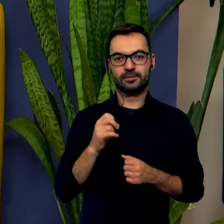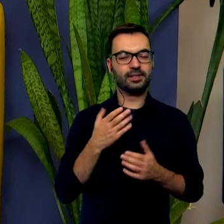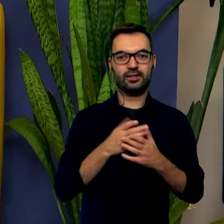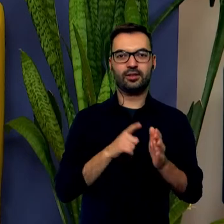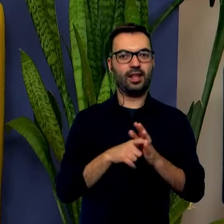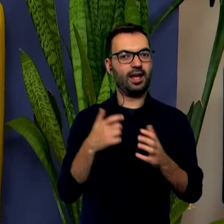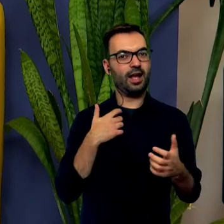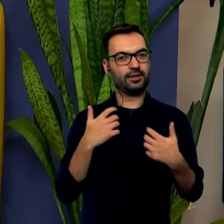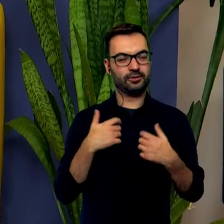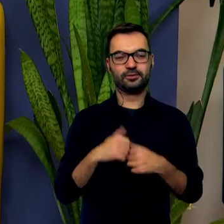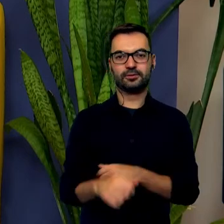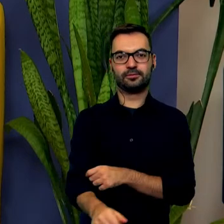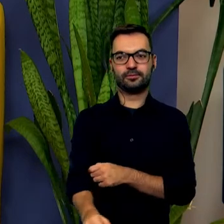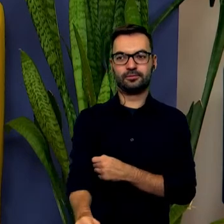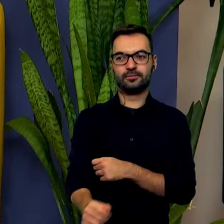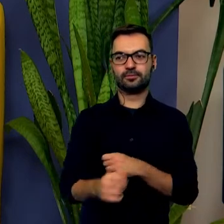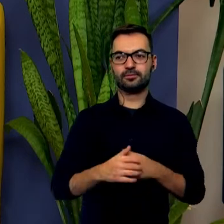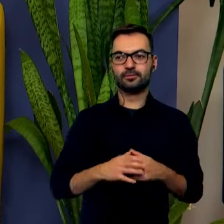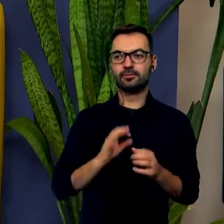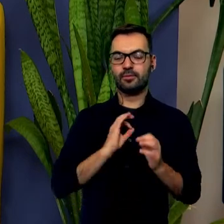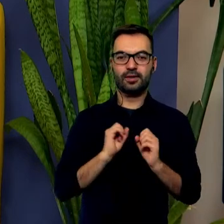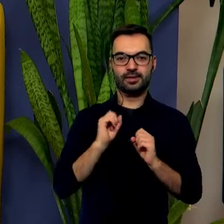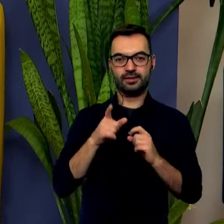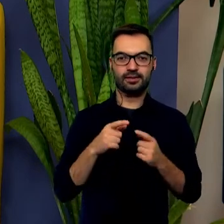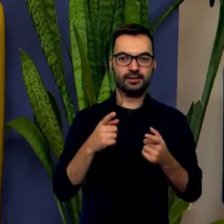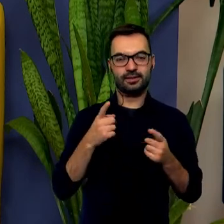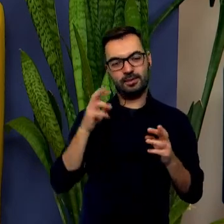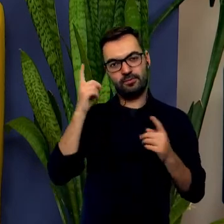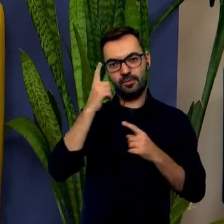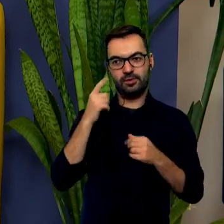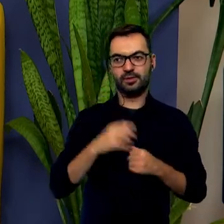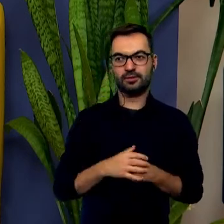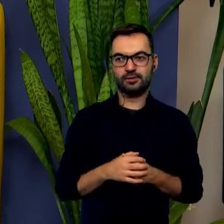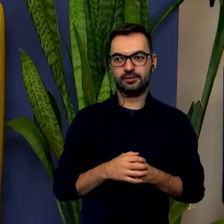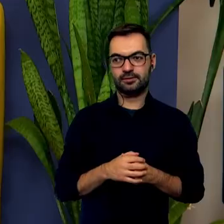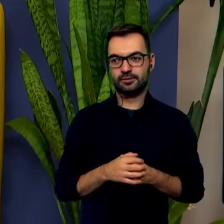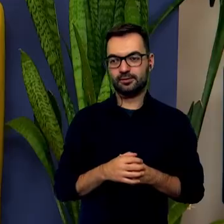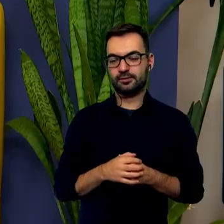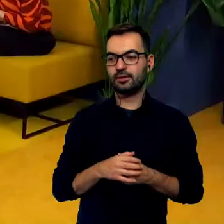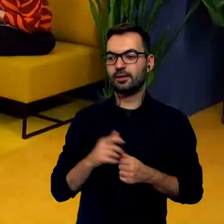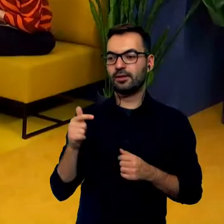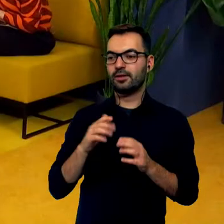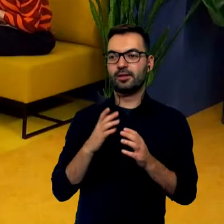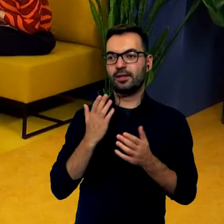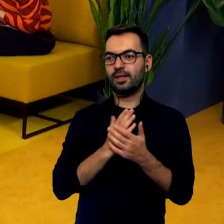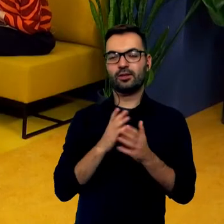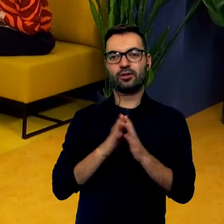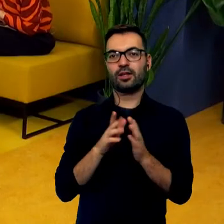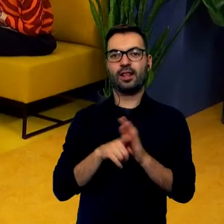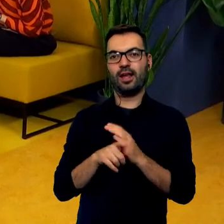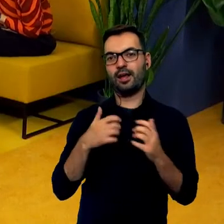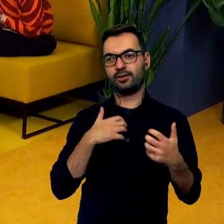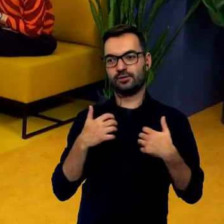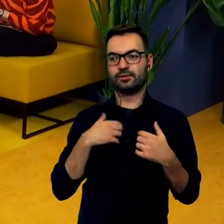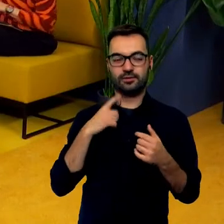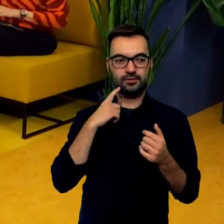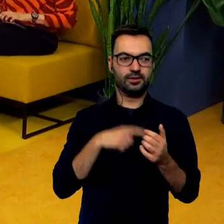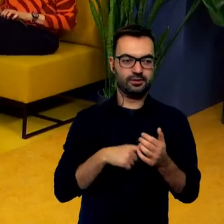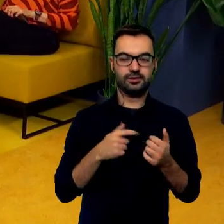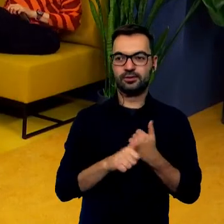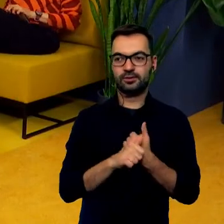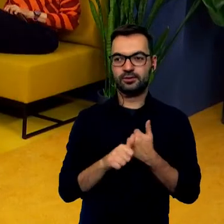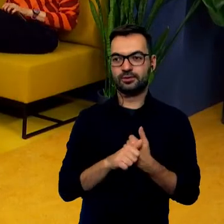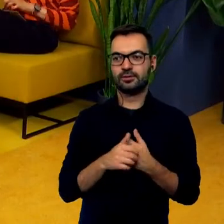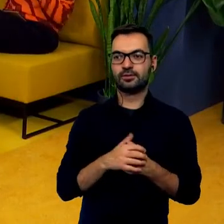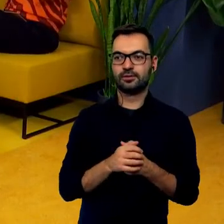tylko dla aktorów, myślę. Taka moja refleksja. Jeśli państwo bo nie miała mają... być to książka tylko dla no dla właśnie, aktorów, to o